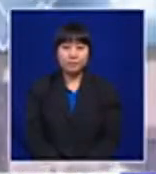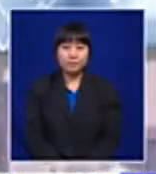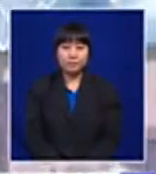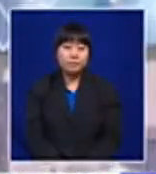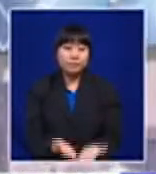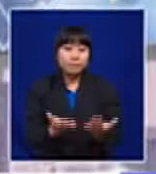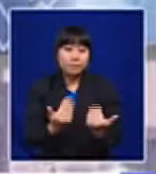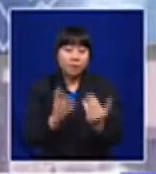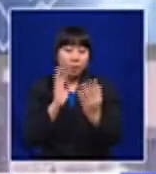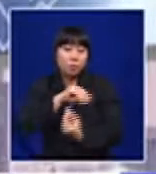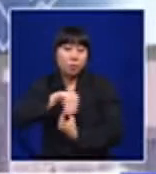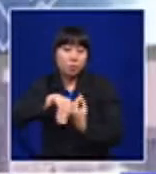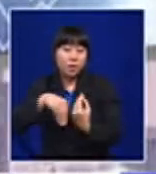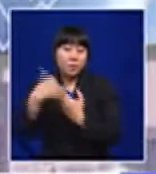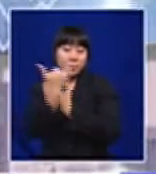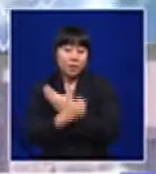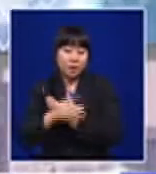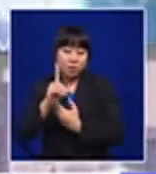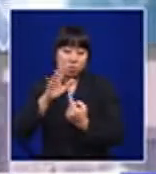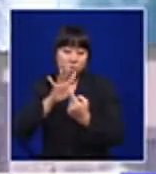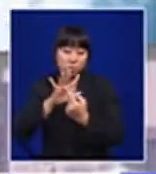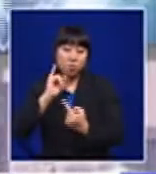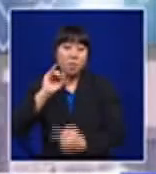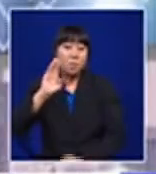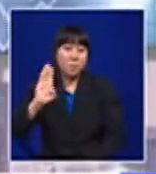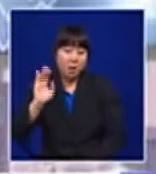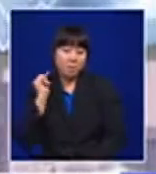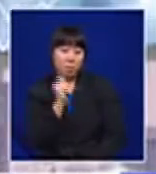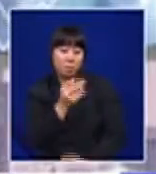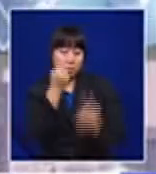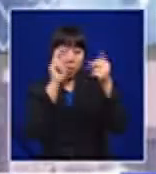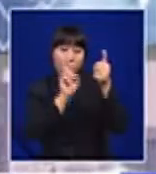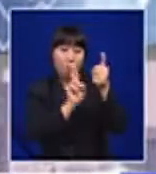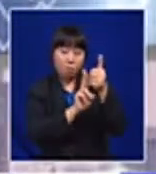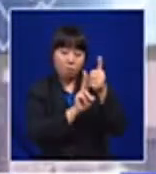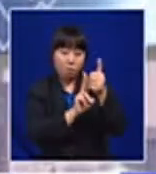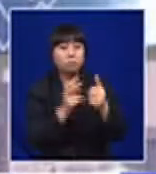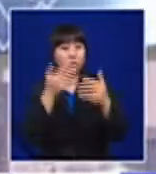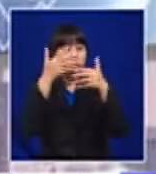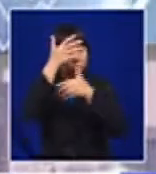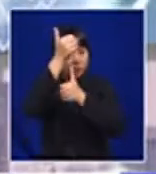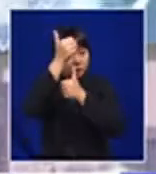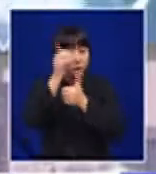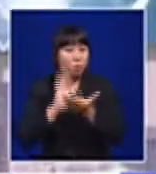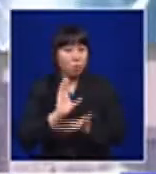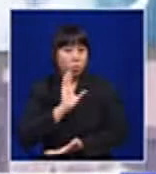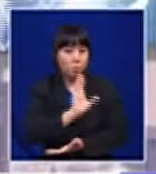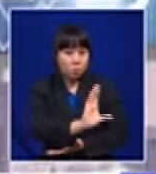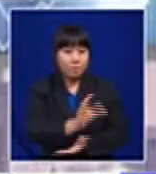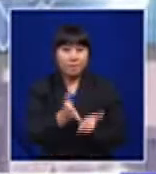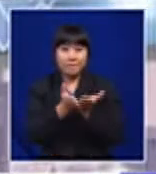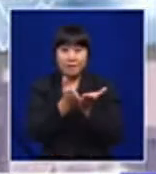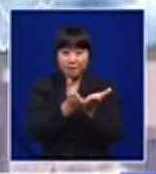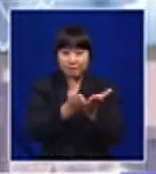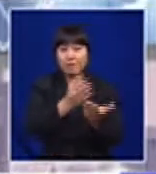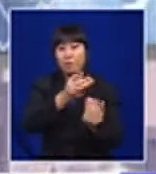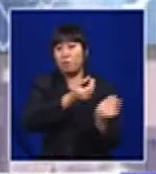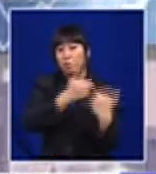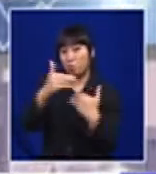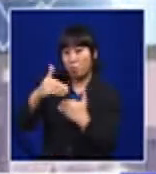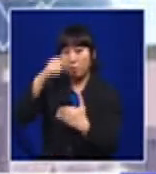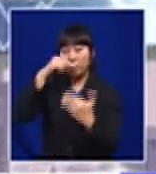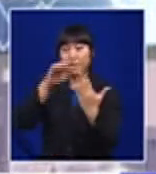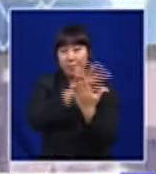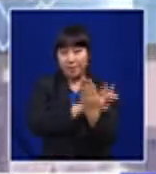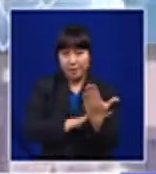ด้านนักธุรกิจจากดูไบเข้าพบท่านรองนายกรัฐมนตรีแสดงความสนใจเข้ามาลงทุนท่าเรือโลจิสติกในประเทศไทยขณะที่รองนาย